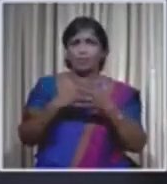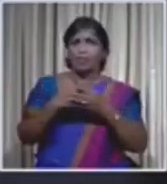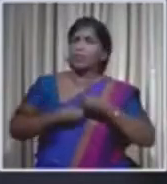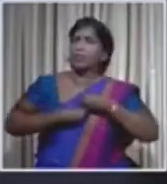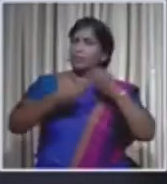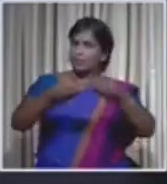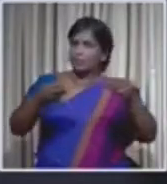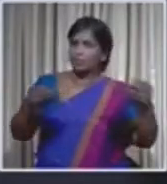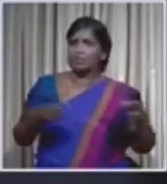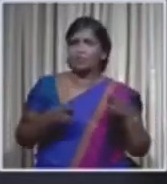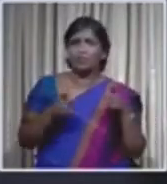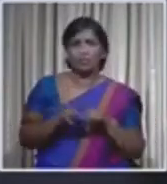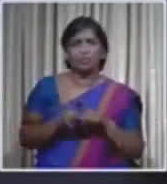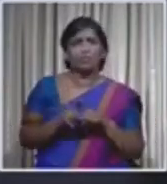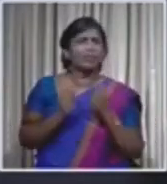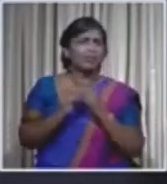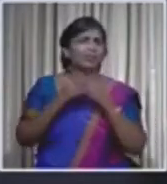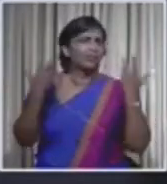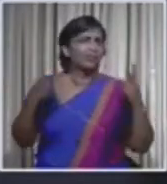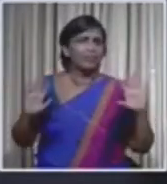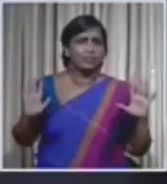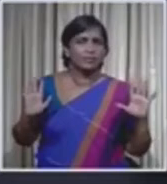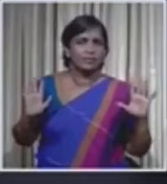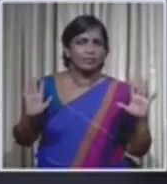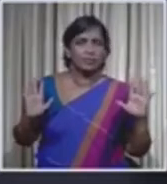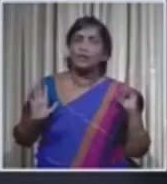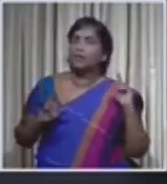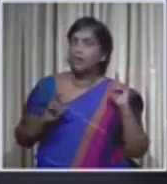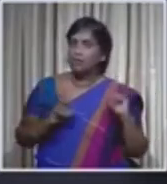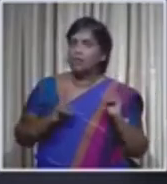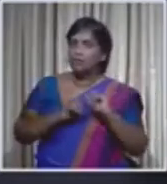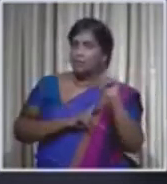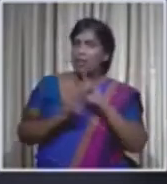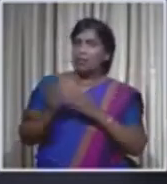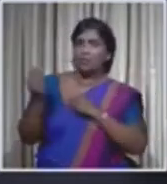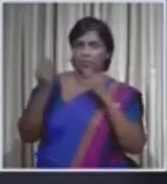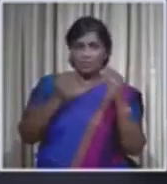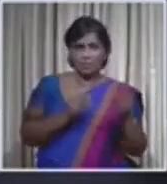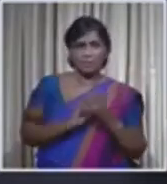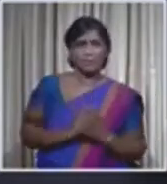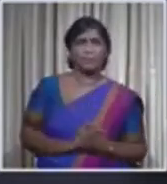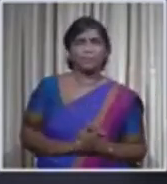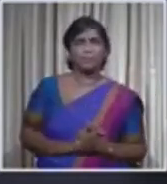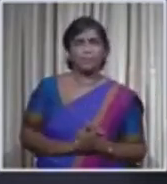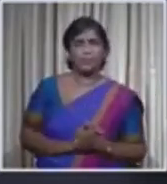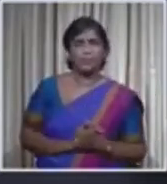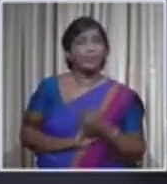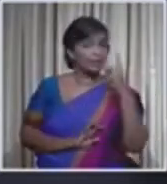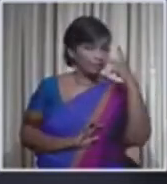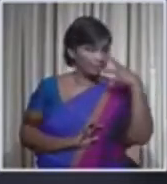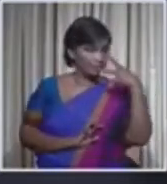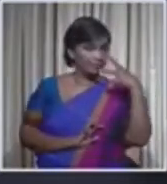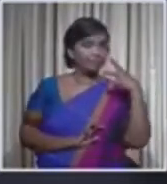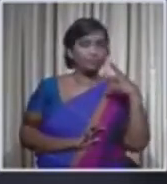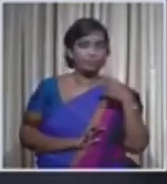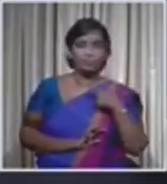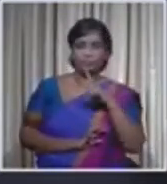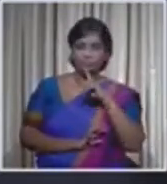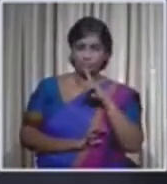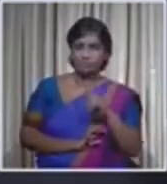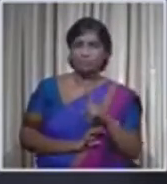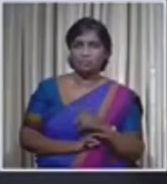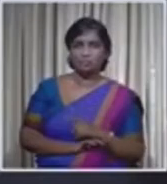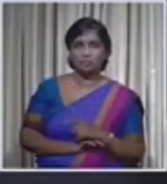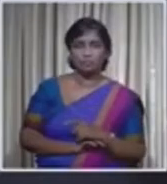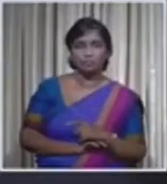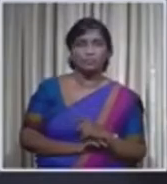පස්සේ ඕක එතනින් ඉවරයි ඒක මේ සභාවට දෙන්න තියෙන එකක් දෙවනුව මං අරගත්තා නිව්